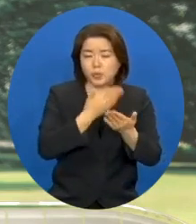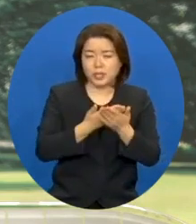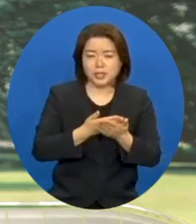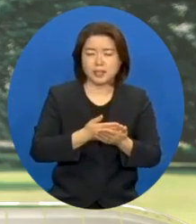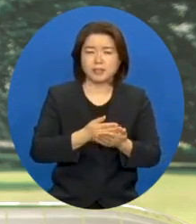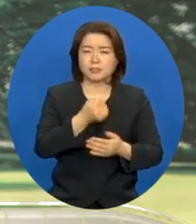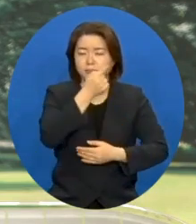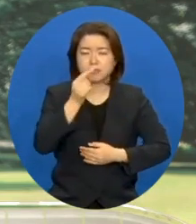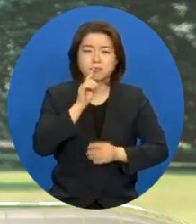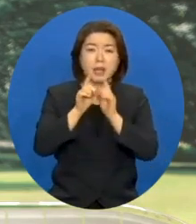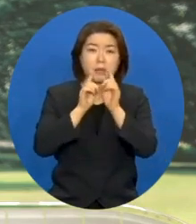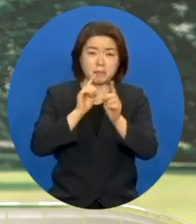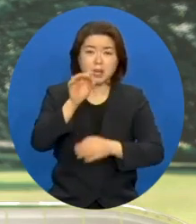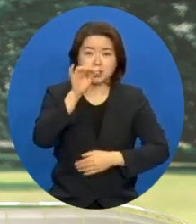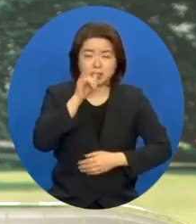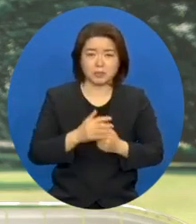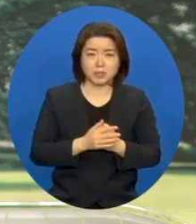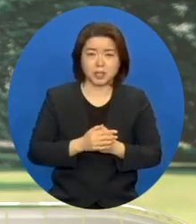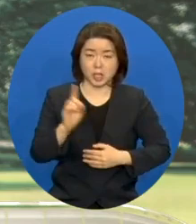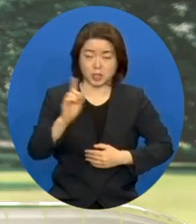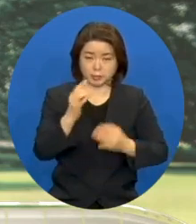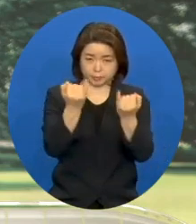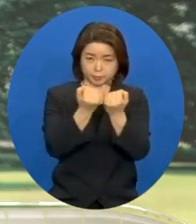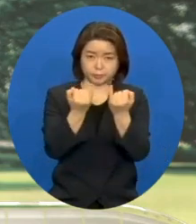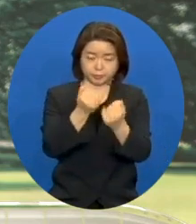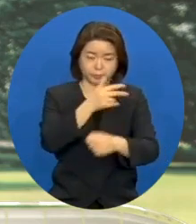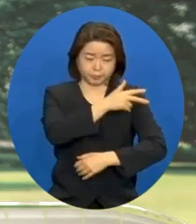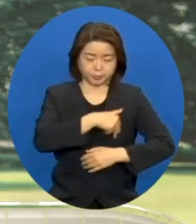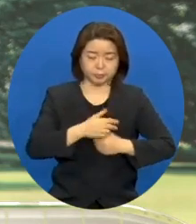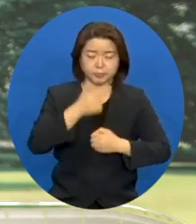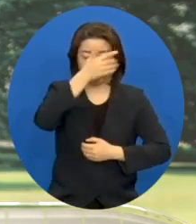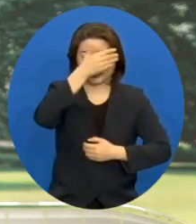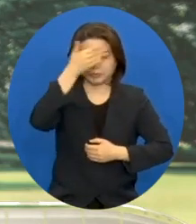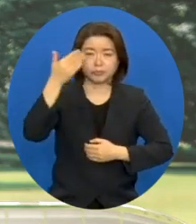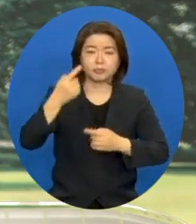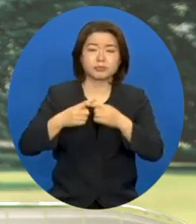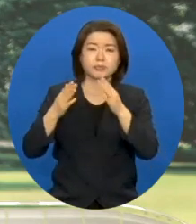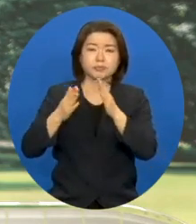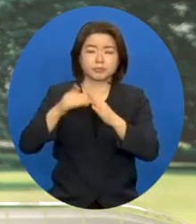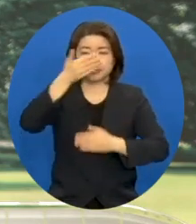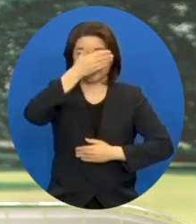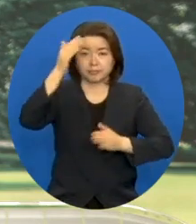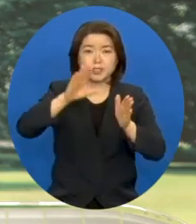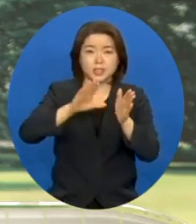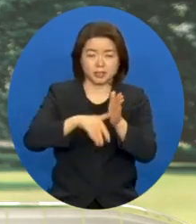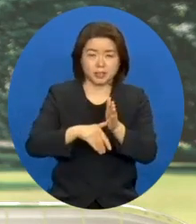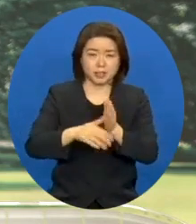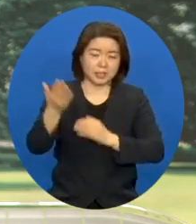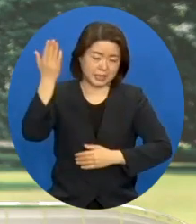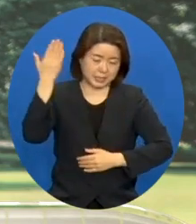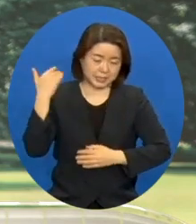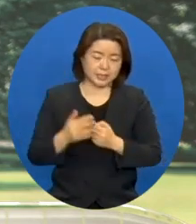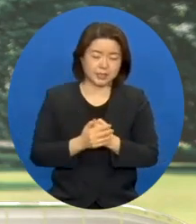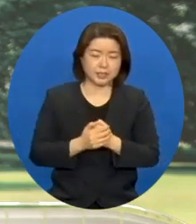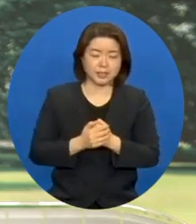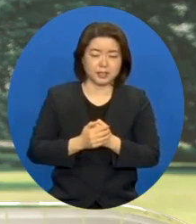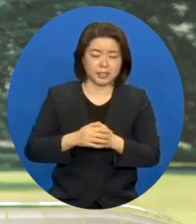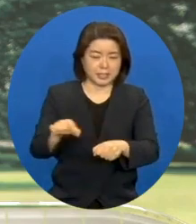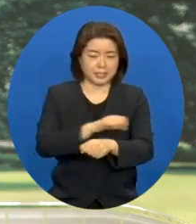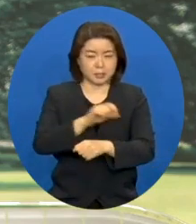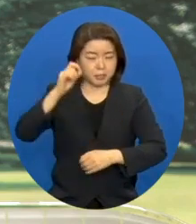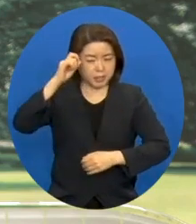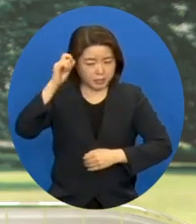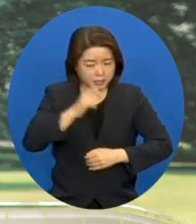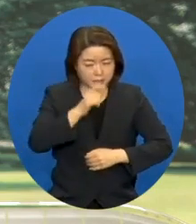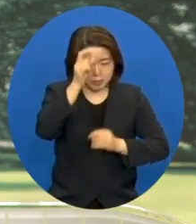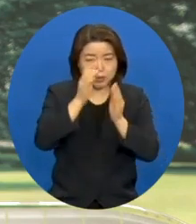있었어요. 어느 여집사님 젊은이 교회 청년 시절 그때 젊은이 교회 특세에 참석했었을